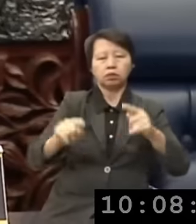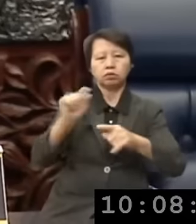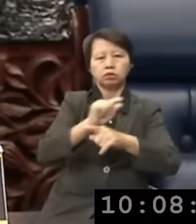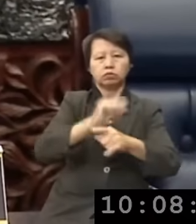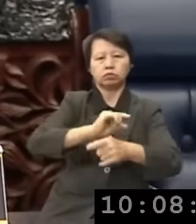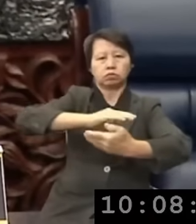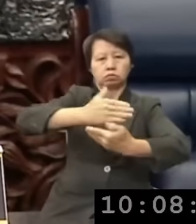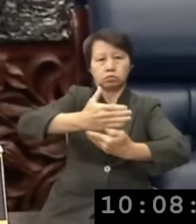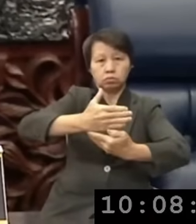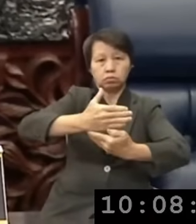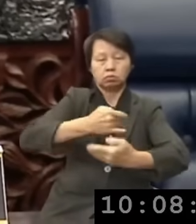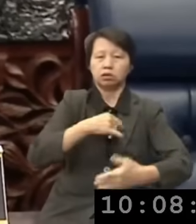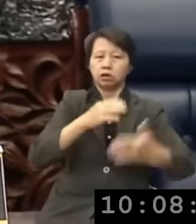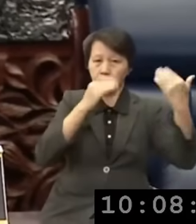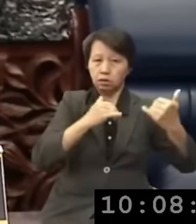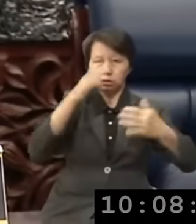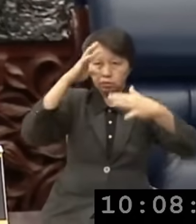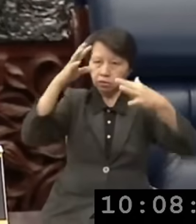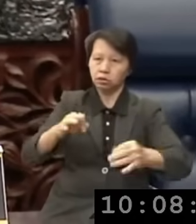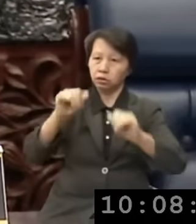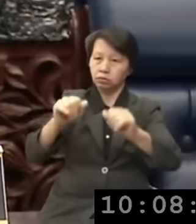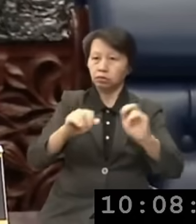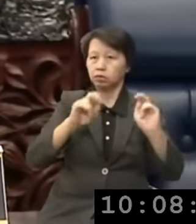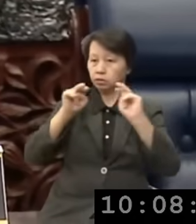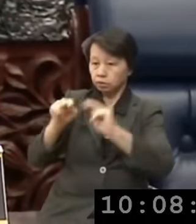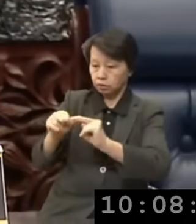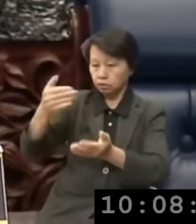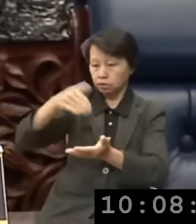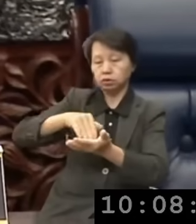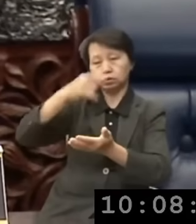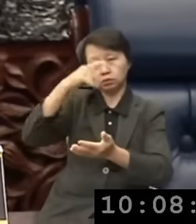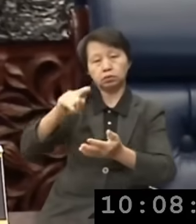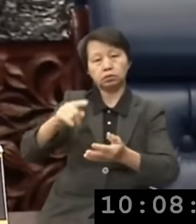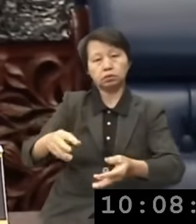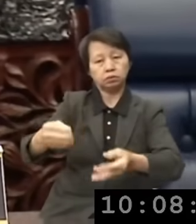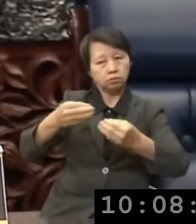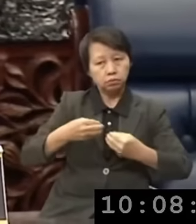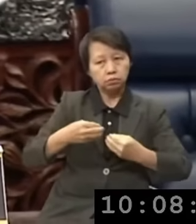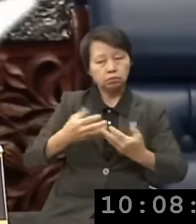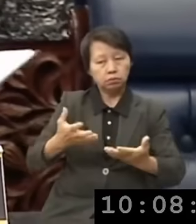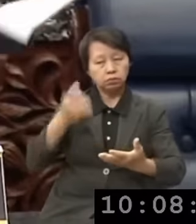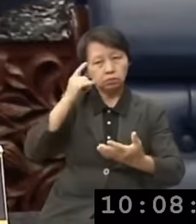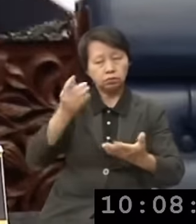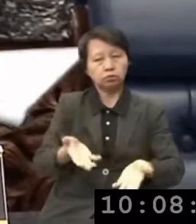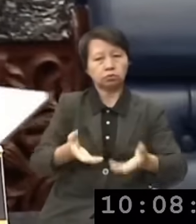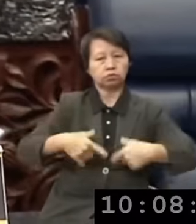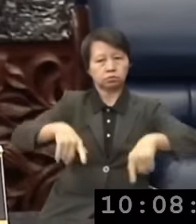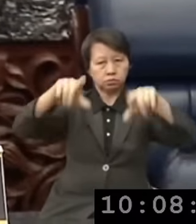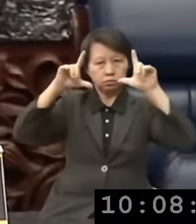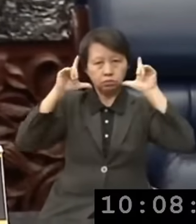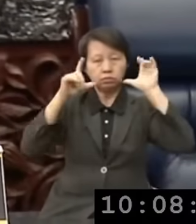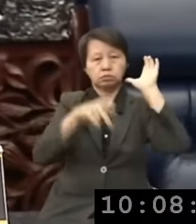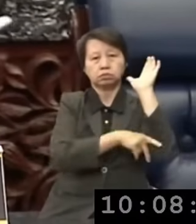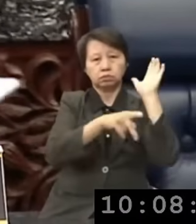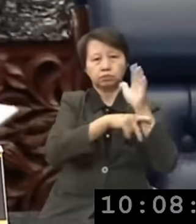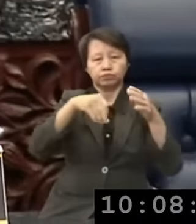harap keputusan speaker ini boleh dirujuk semula untuk memberi e eh mengangkat martabat parlimen